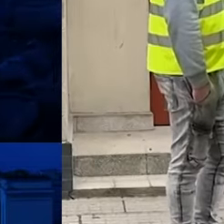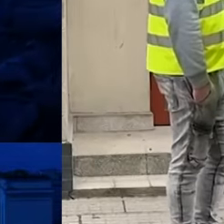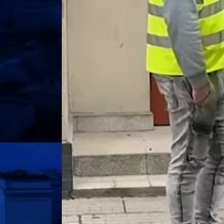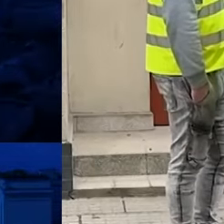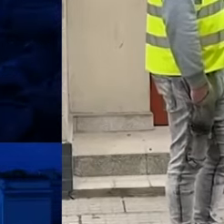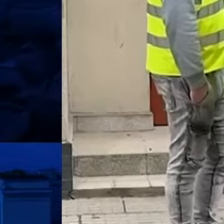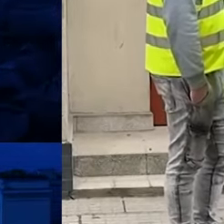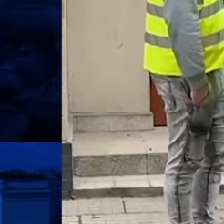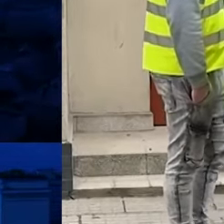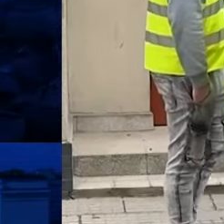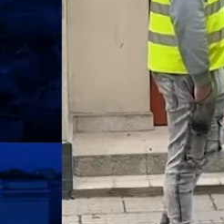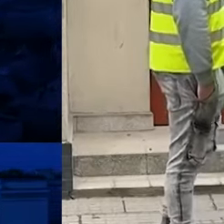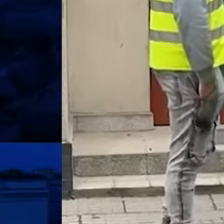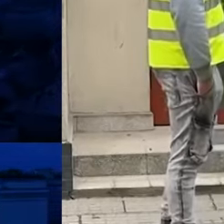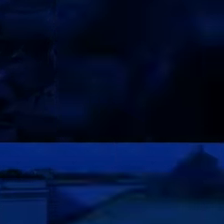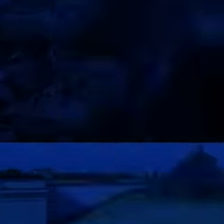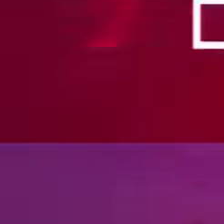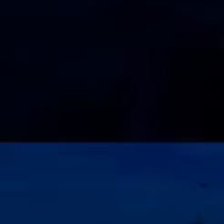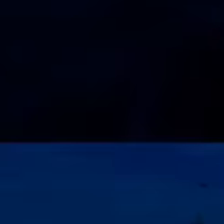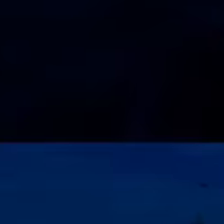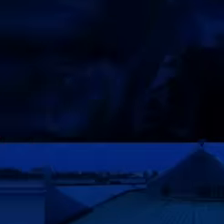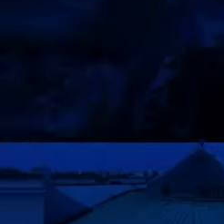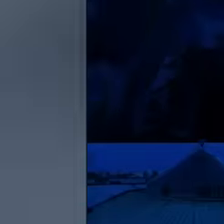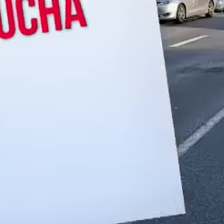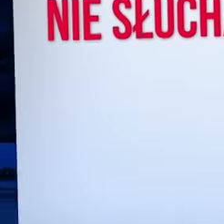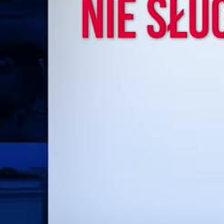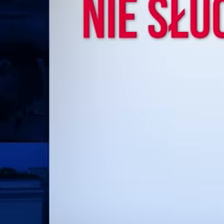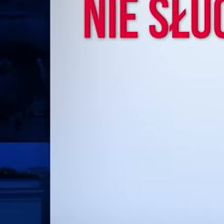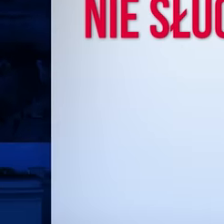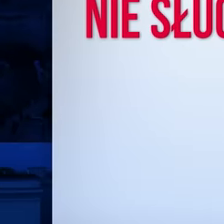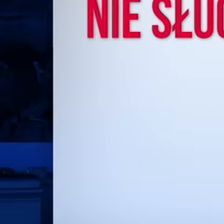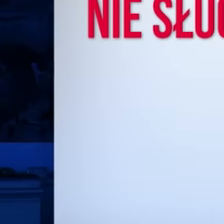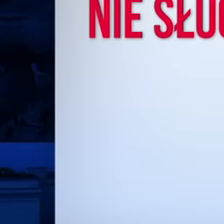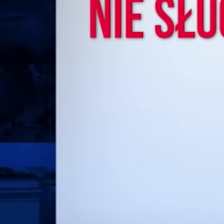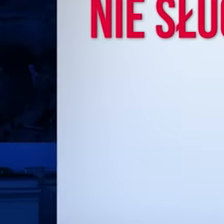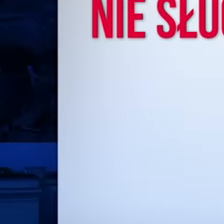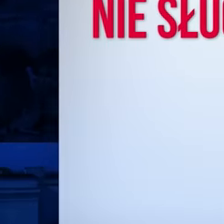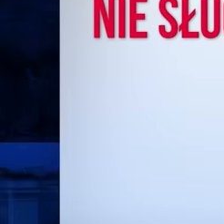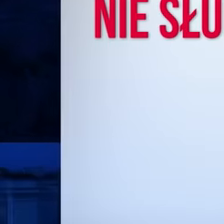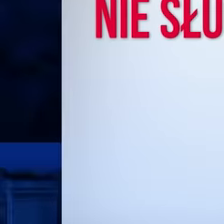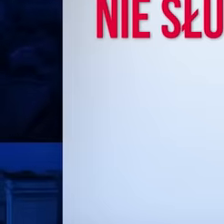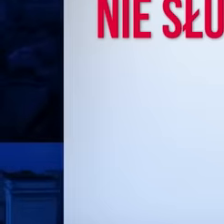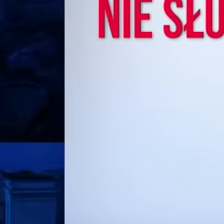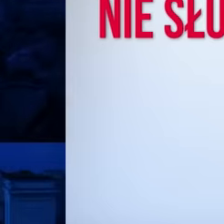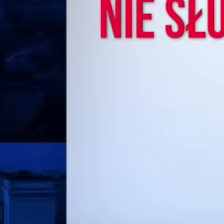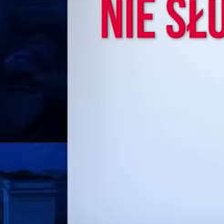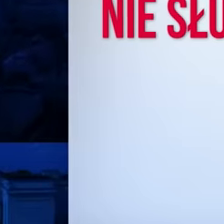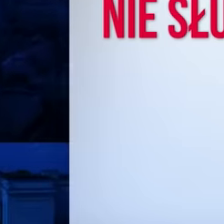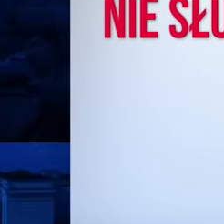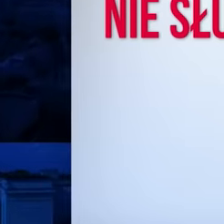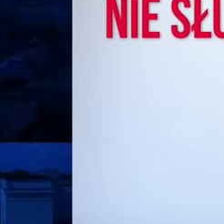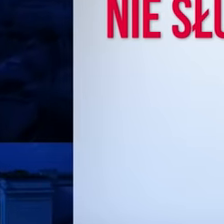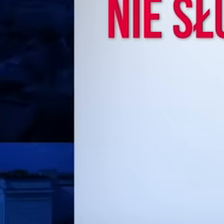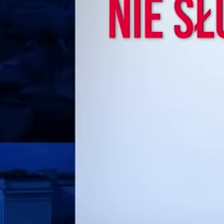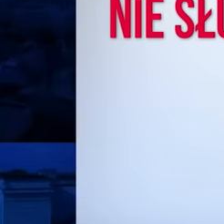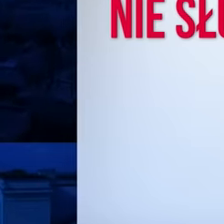okupują gmach Ministerstwa Rolnictwa i czekają na premiera. Centrum Warszawy zablokowane przez stołecznych taksówkarzy. Domagają się od